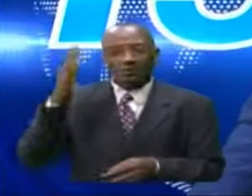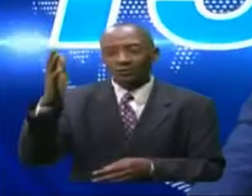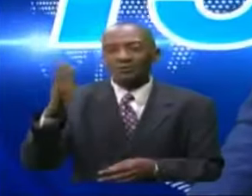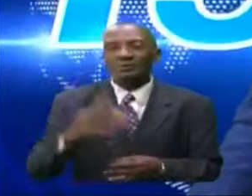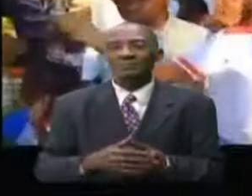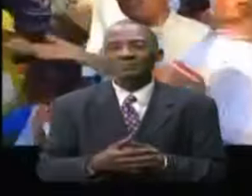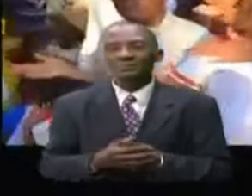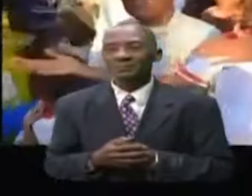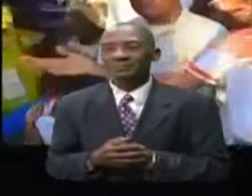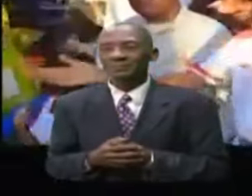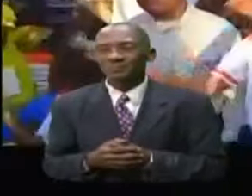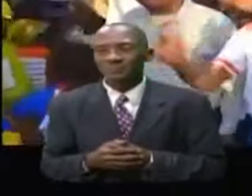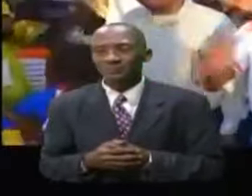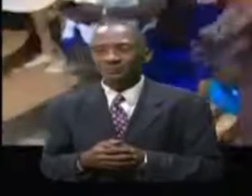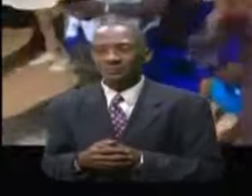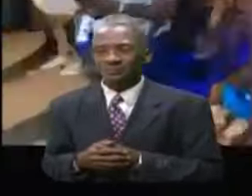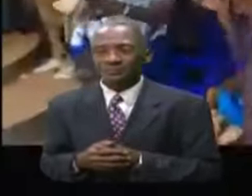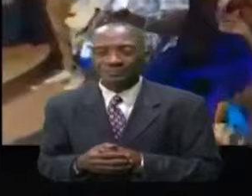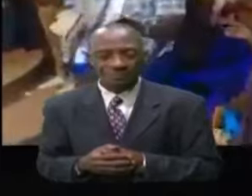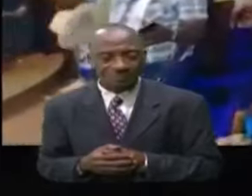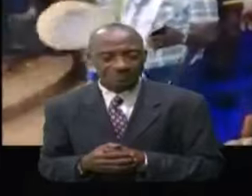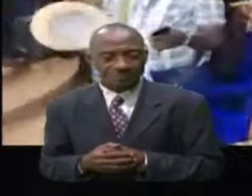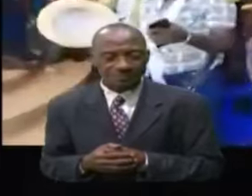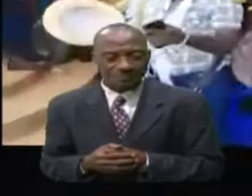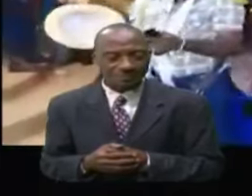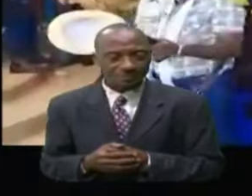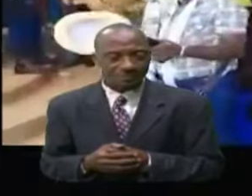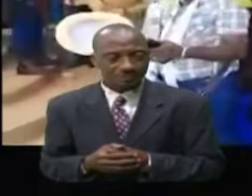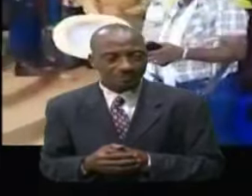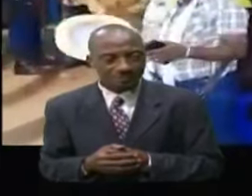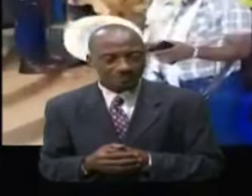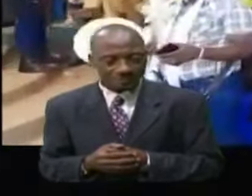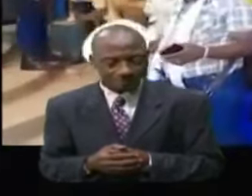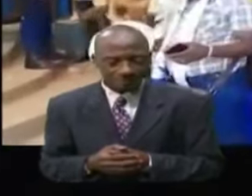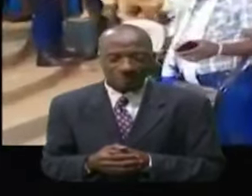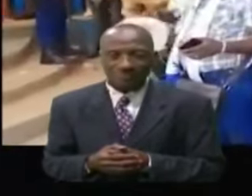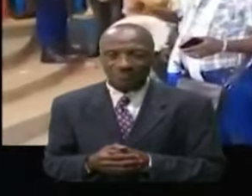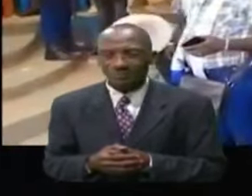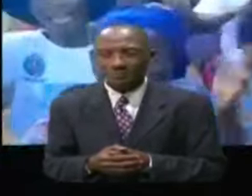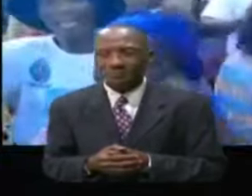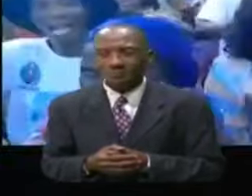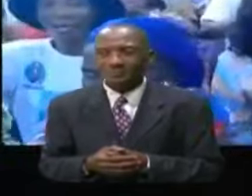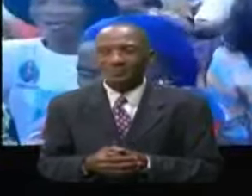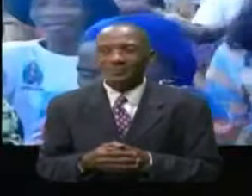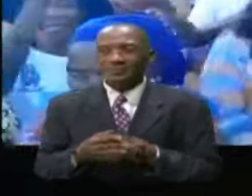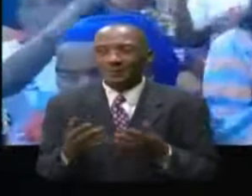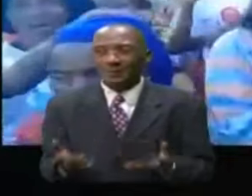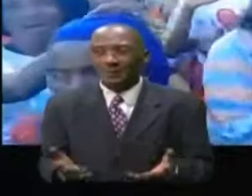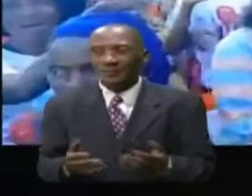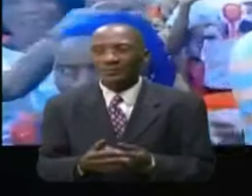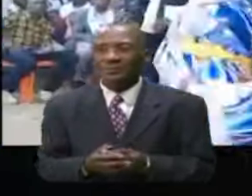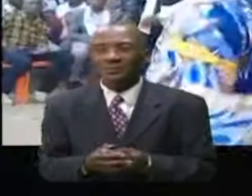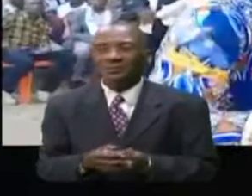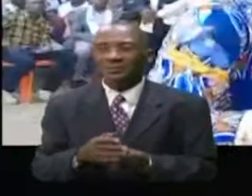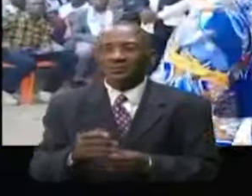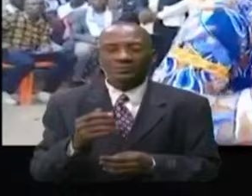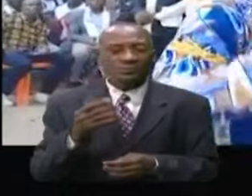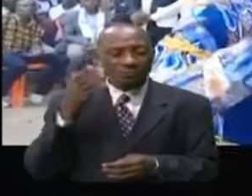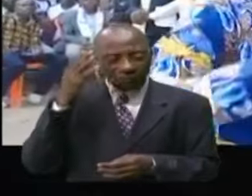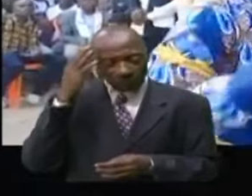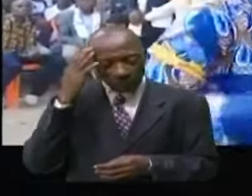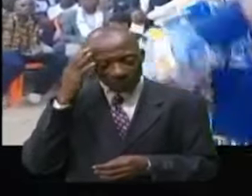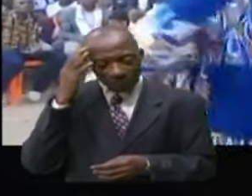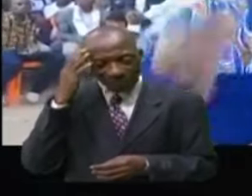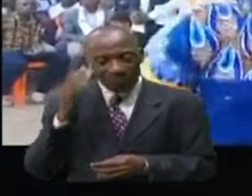Panda. Garantir la paix pendant la période électorale, c'est toute la motivation de la matinée politique à présider